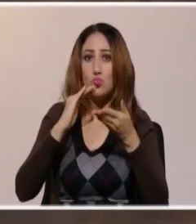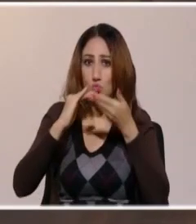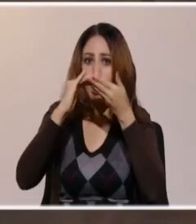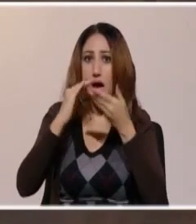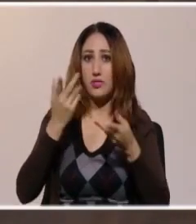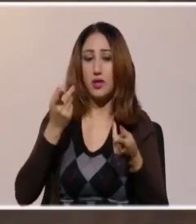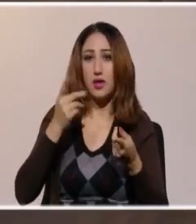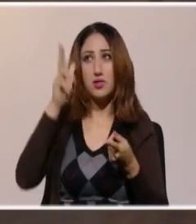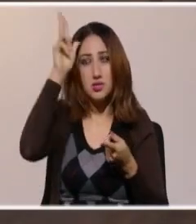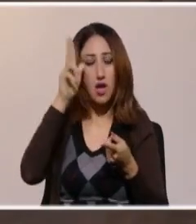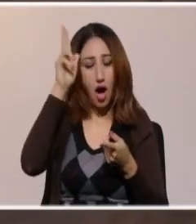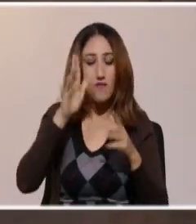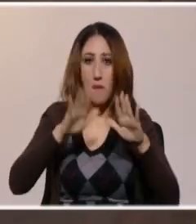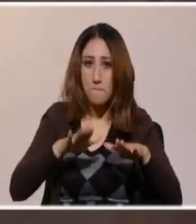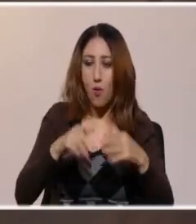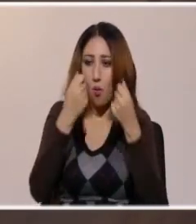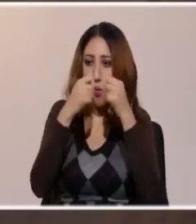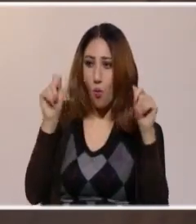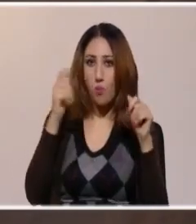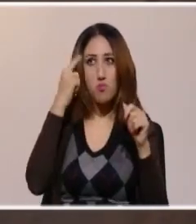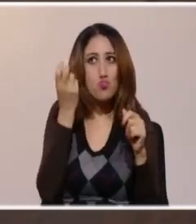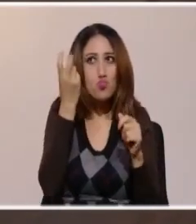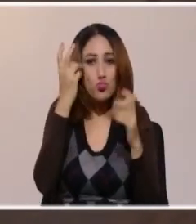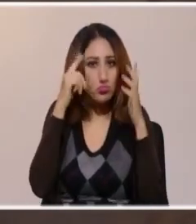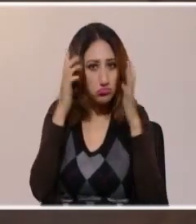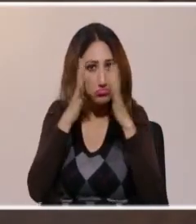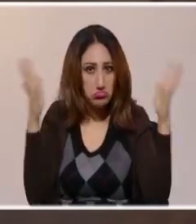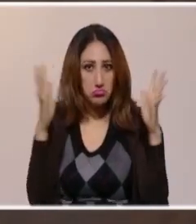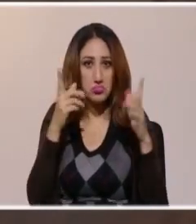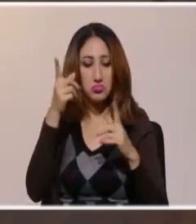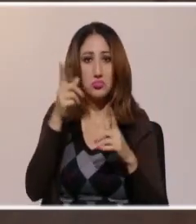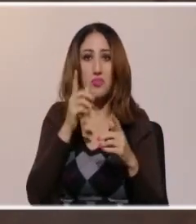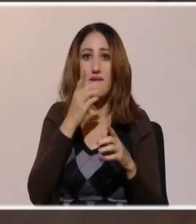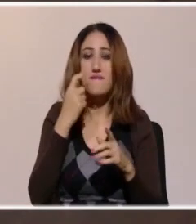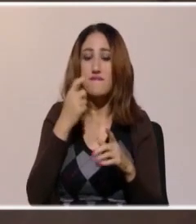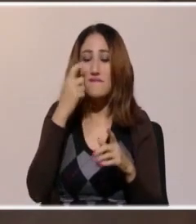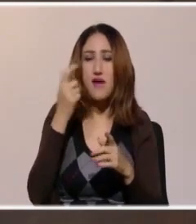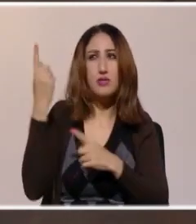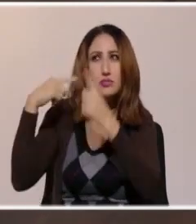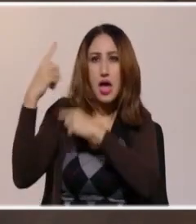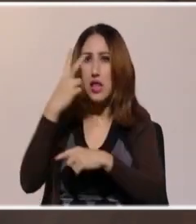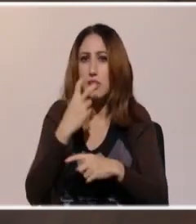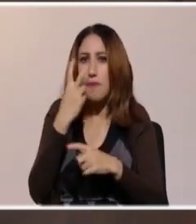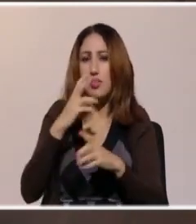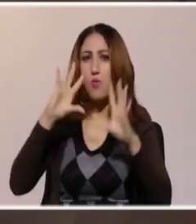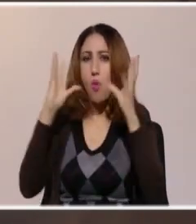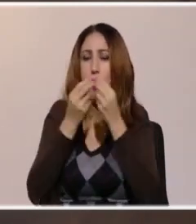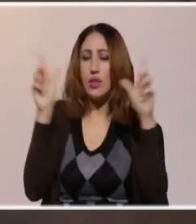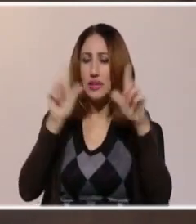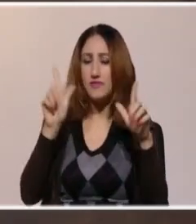قاعده ثقافه تلاقيه اكتر واحد قاعد مثقف، لو في ذاكره الفن وتاريخ السينما